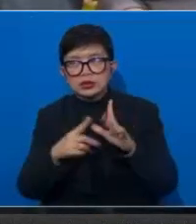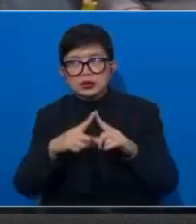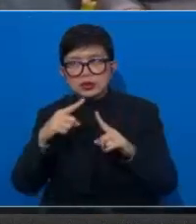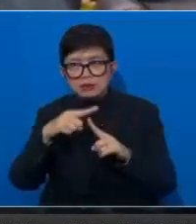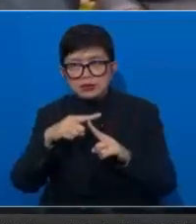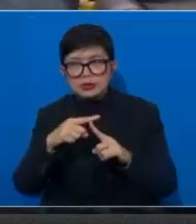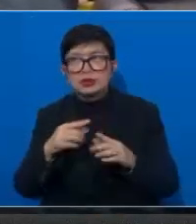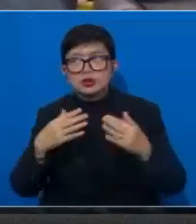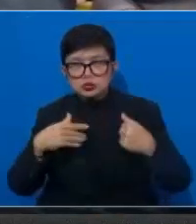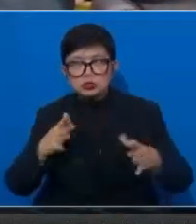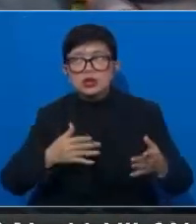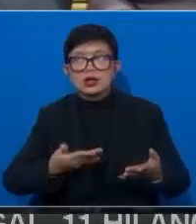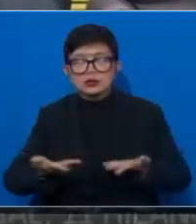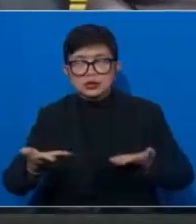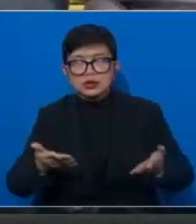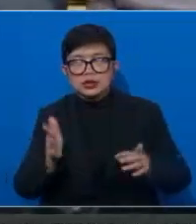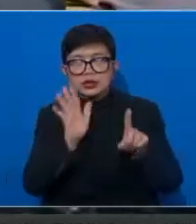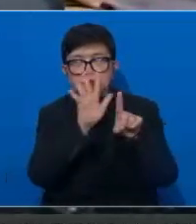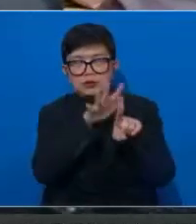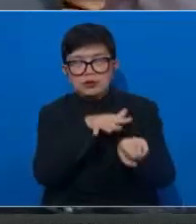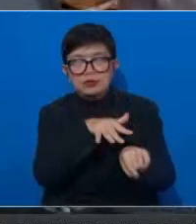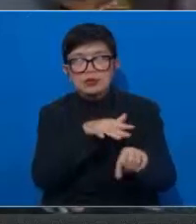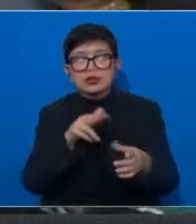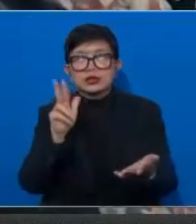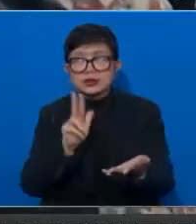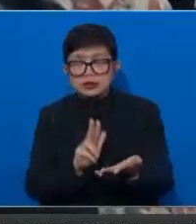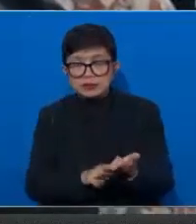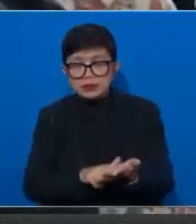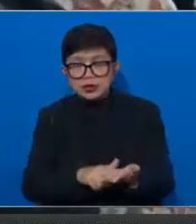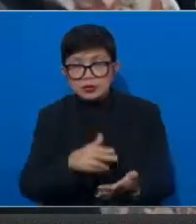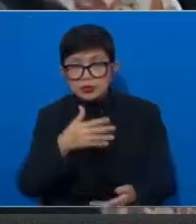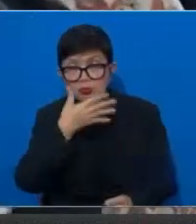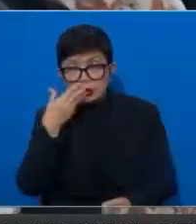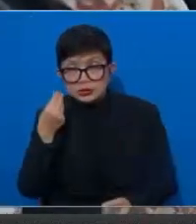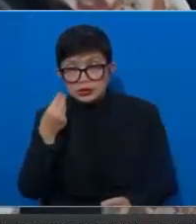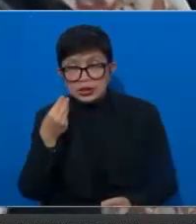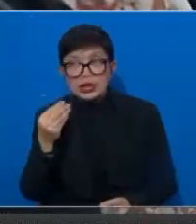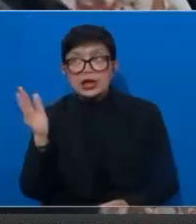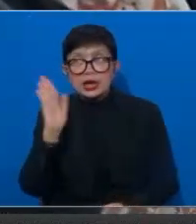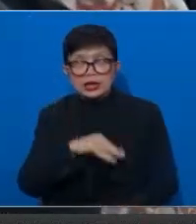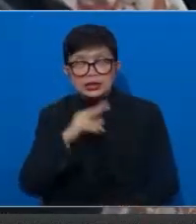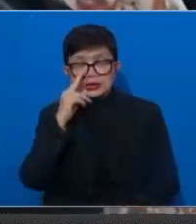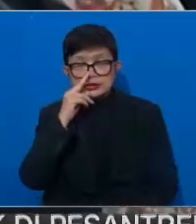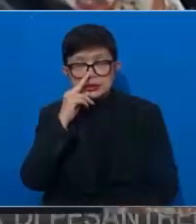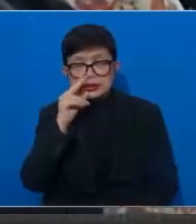karena Muhammadiyah sebelumnya telah menetapkan awal puasa Ramadan 2024 jatuh pada hari Senin